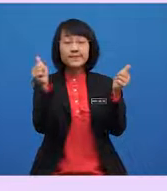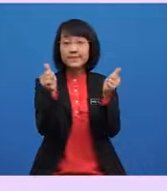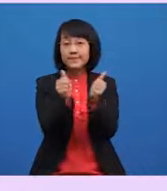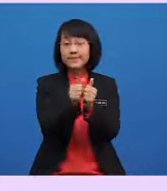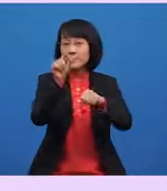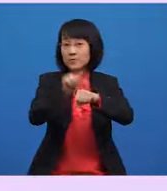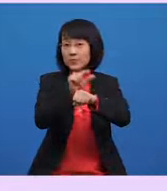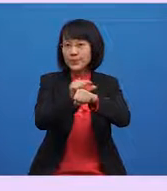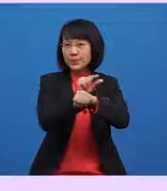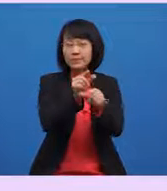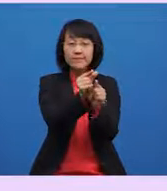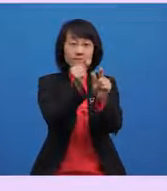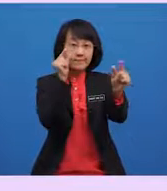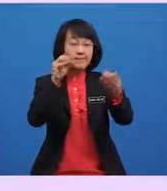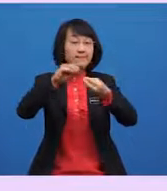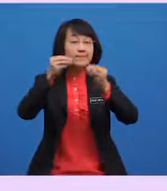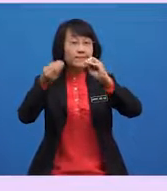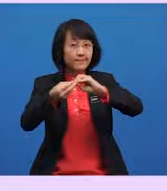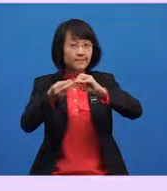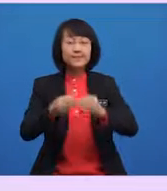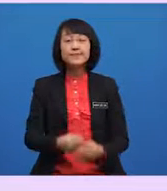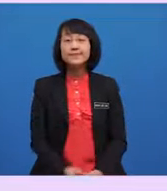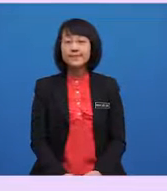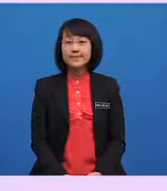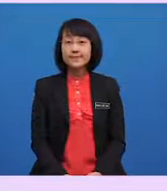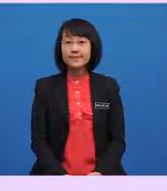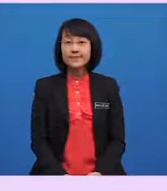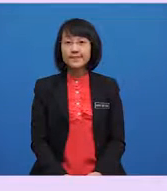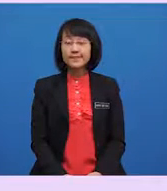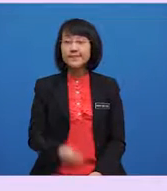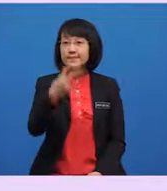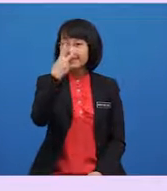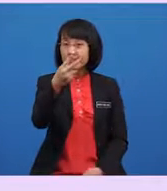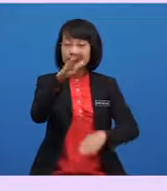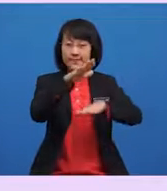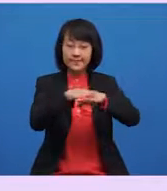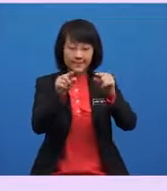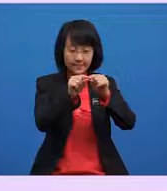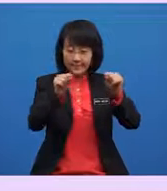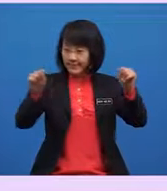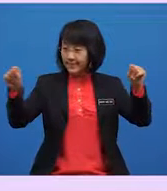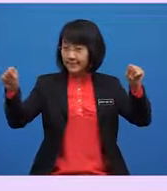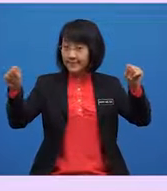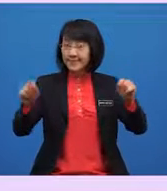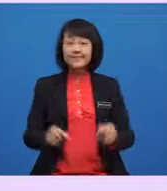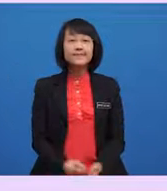Dengan menggunakan garis nombor. Lihat pada garis